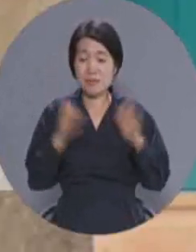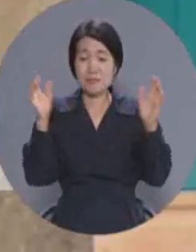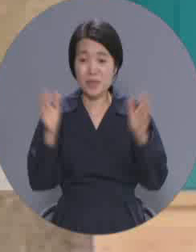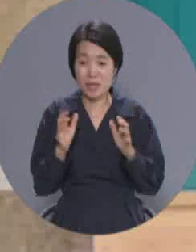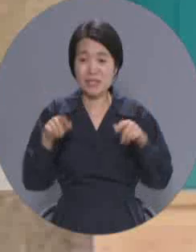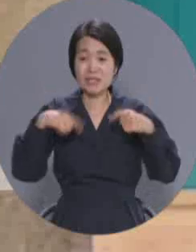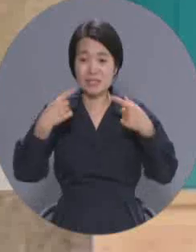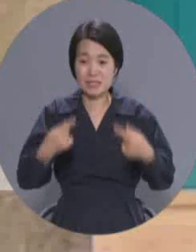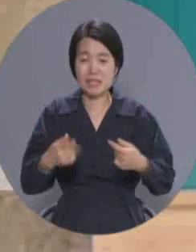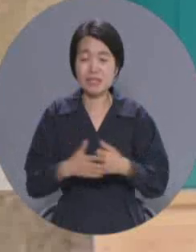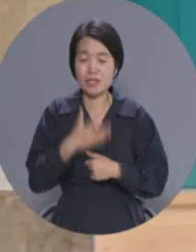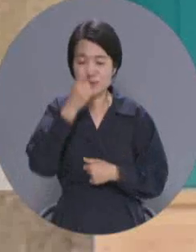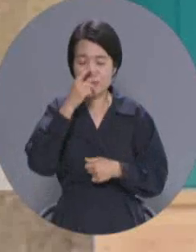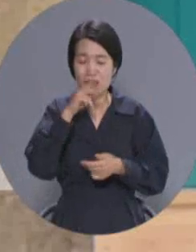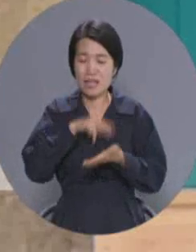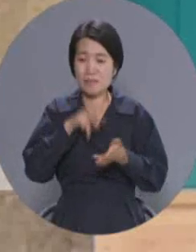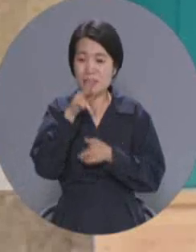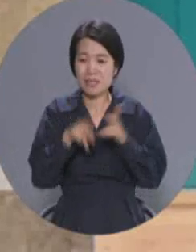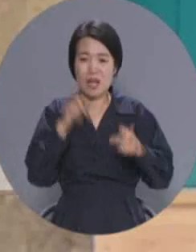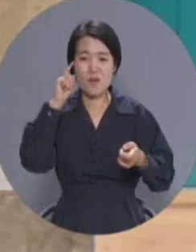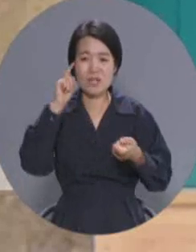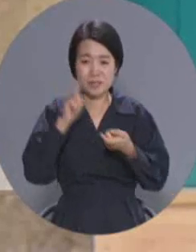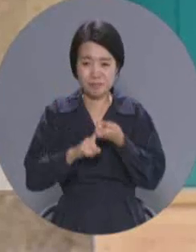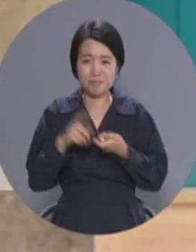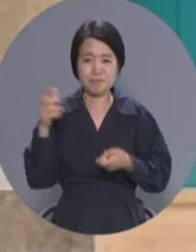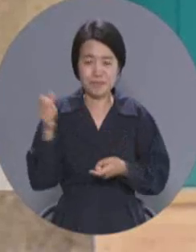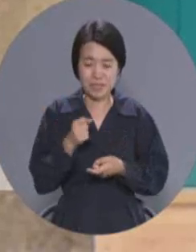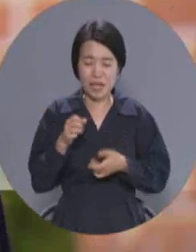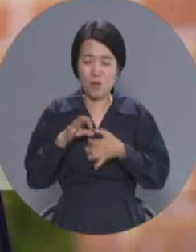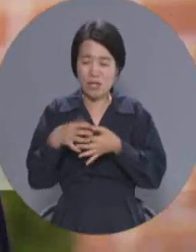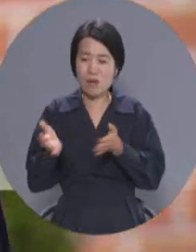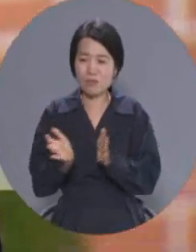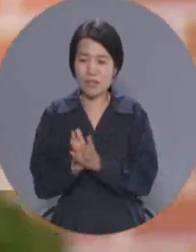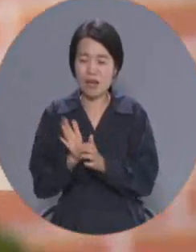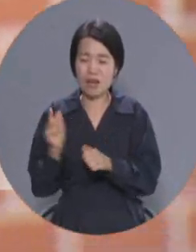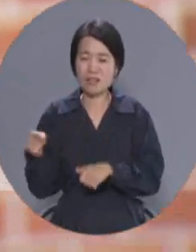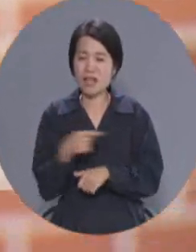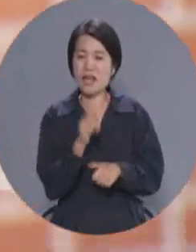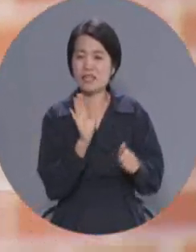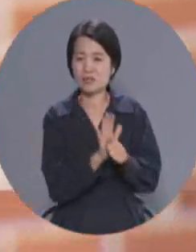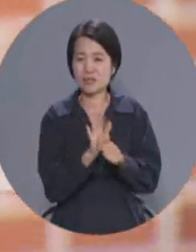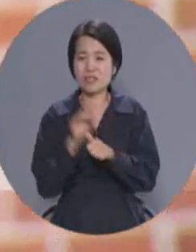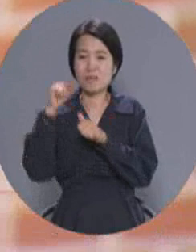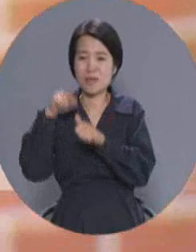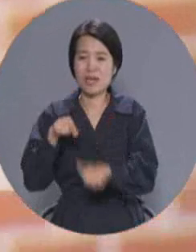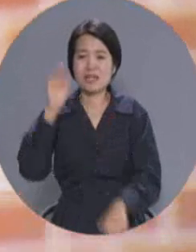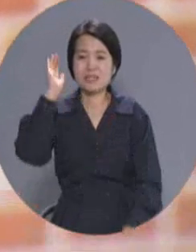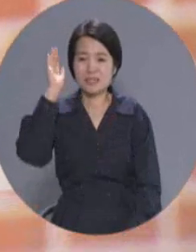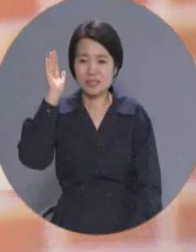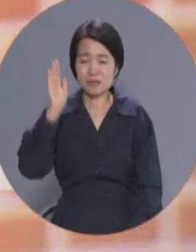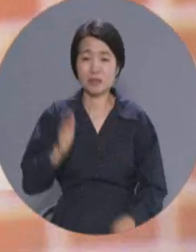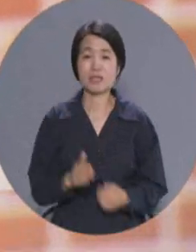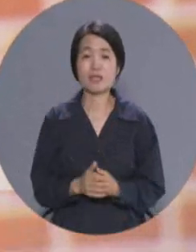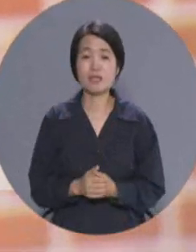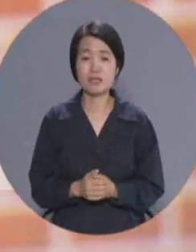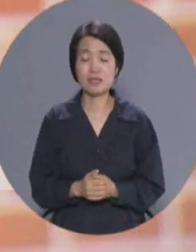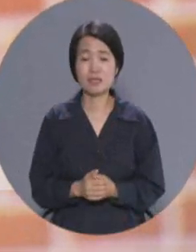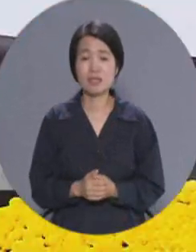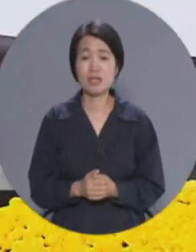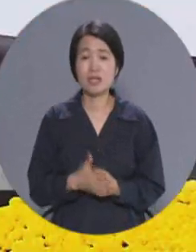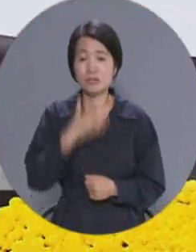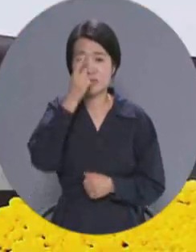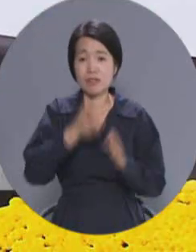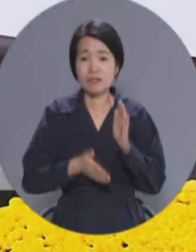자리에서 순천 애니메이션 사업에 관심을 갖고 관계부처의 지원을 지시하겠다 언급했습니다